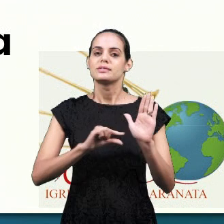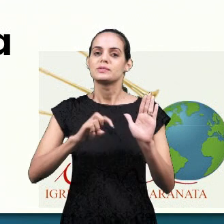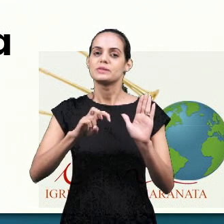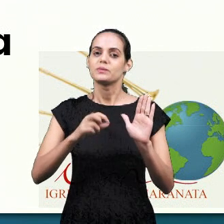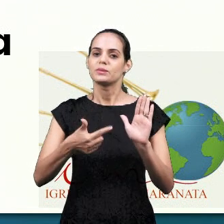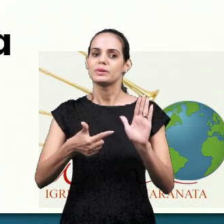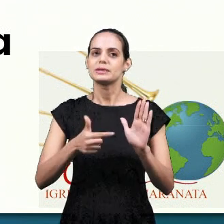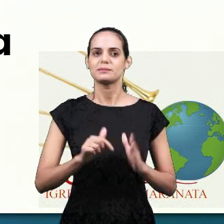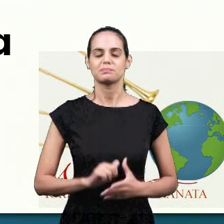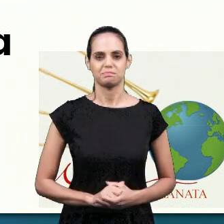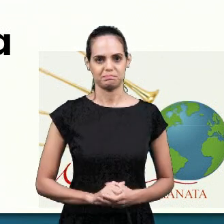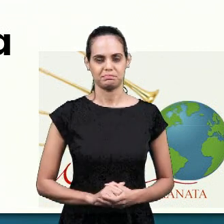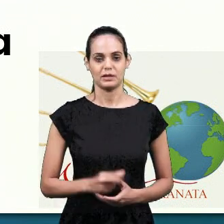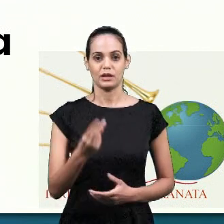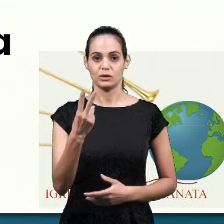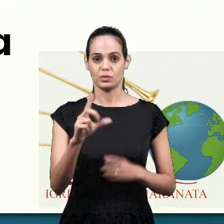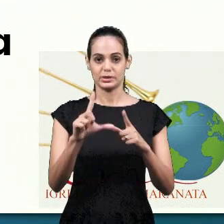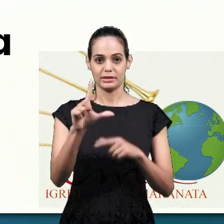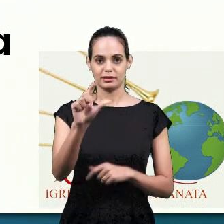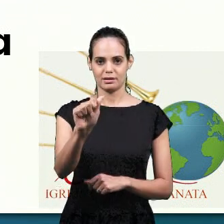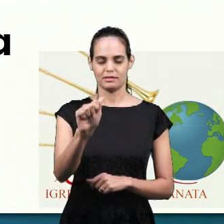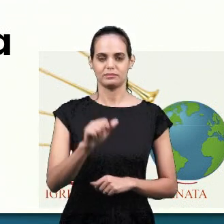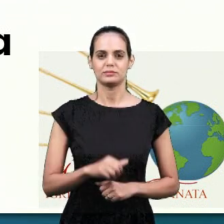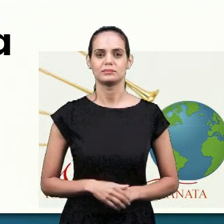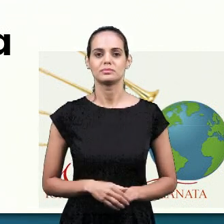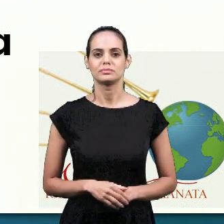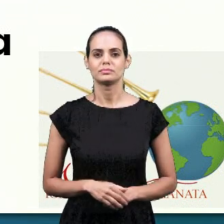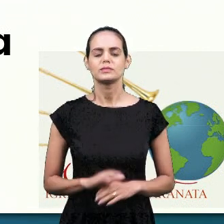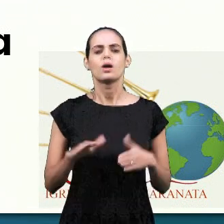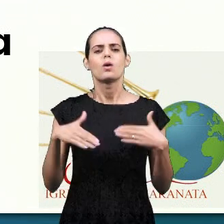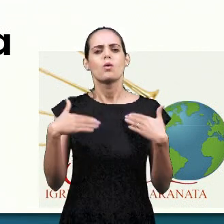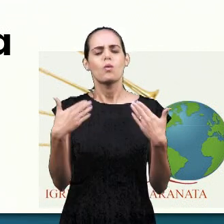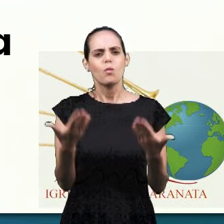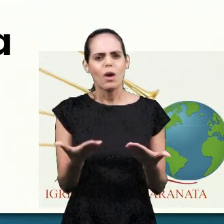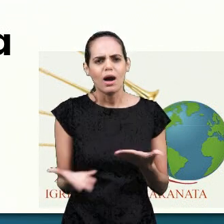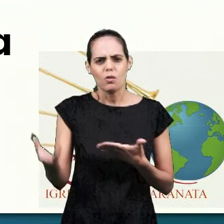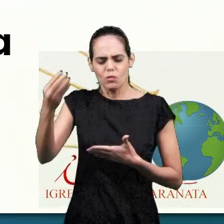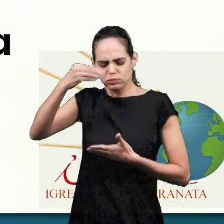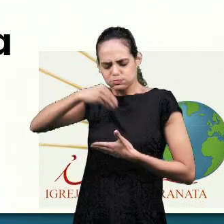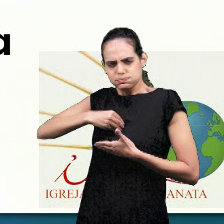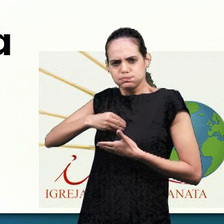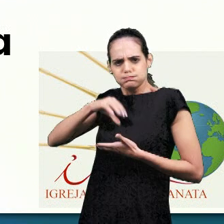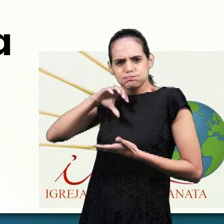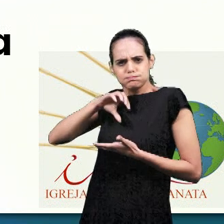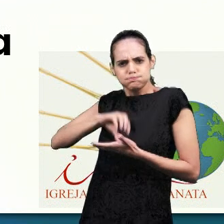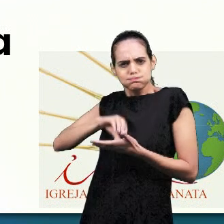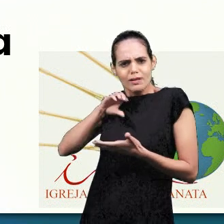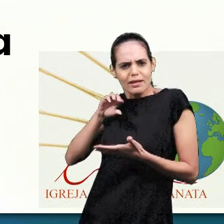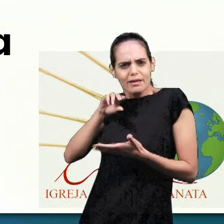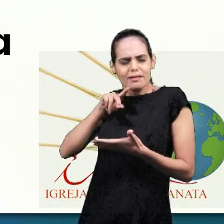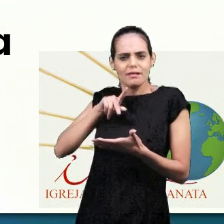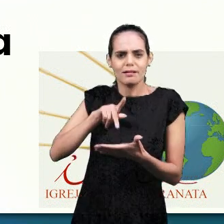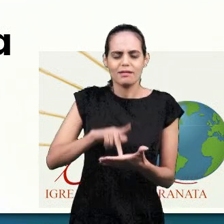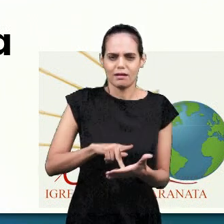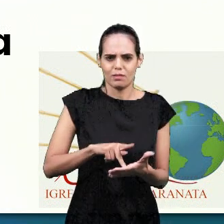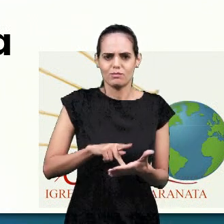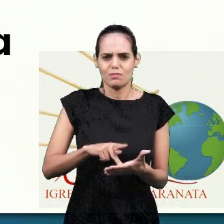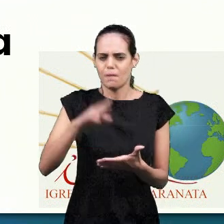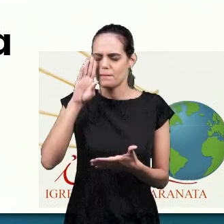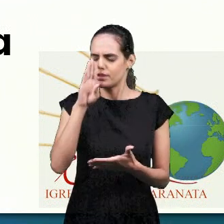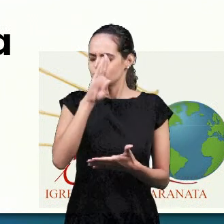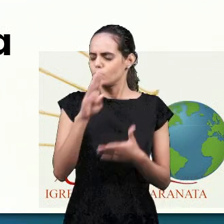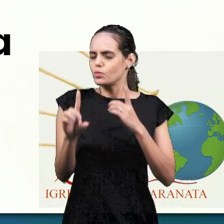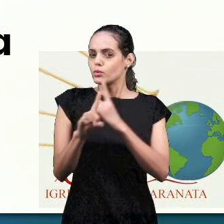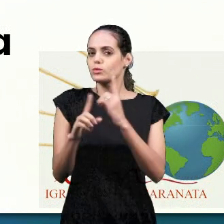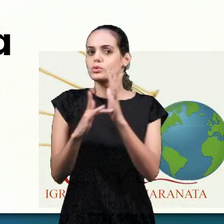verset 46 à 52. La deuxième question 2a qui nous dit quelle était la réelle situation de